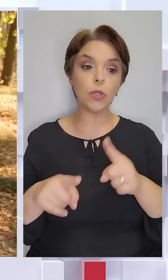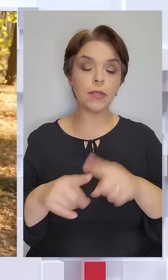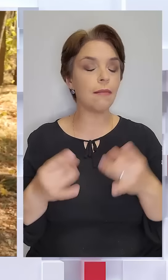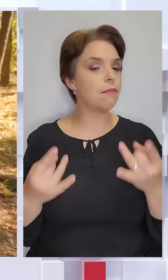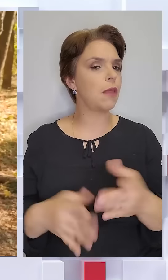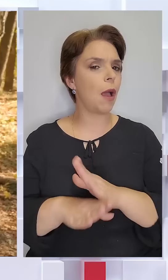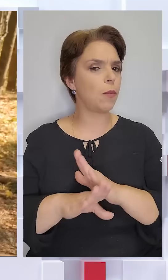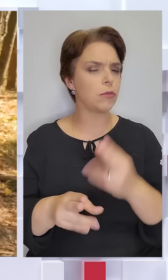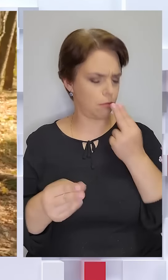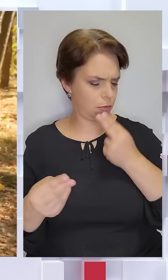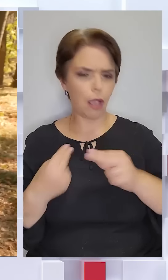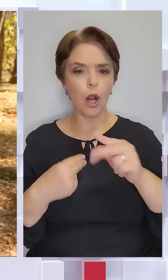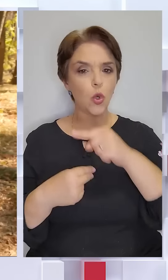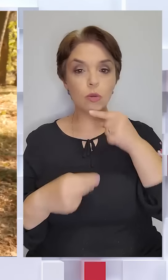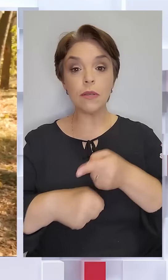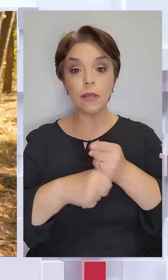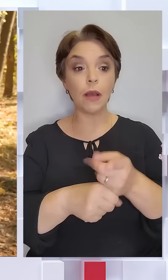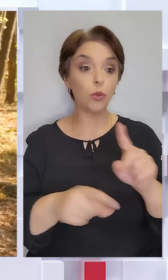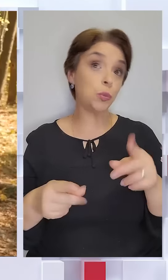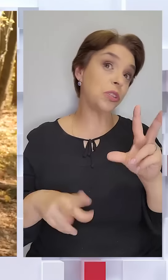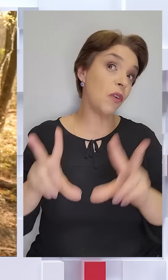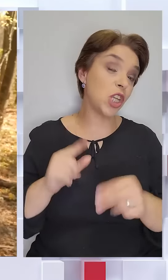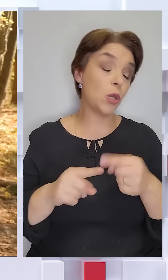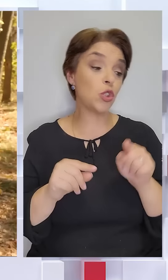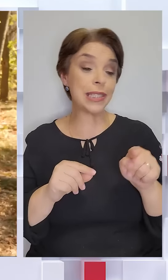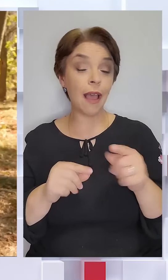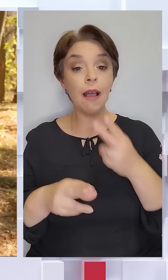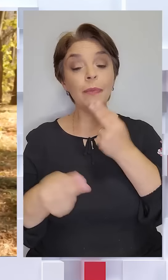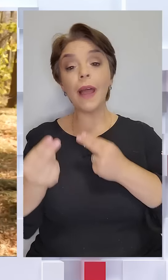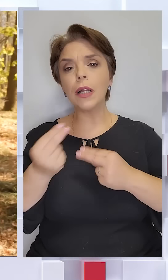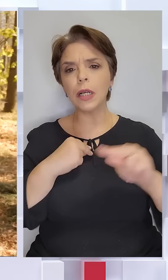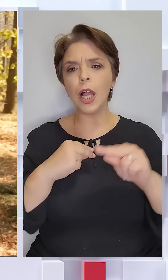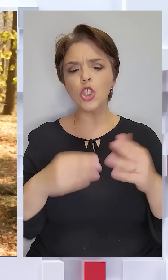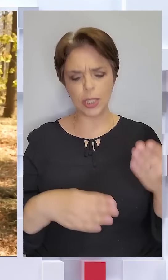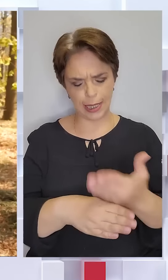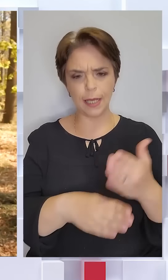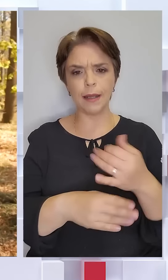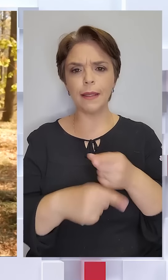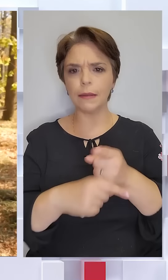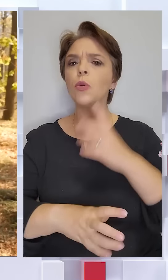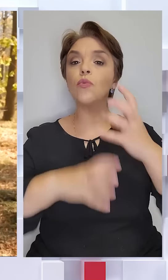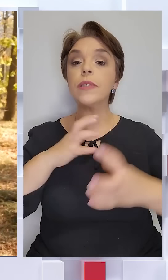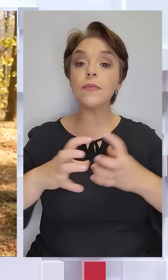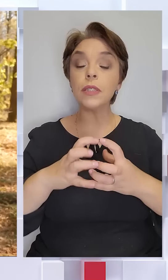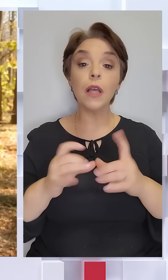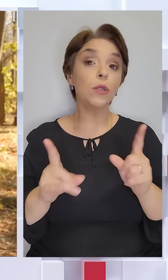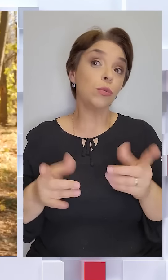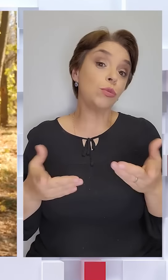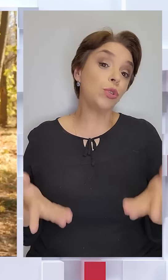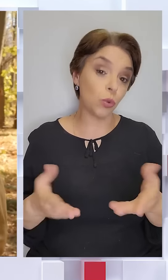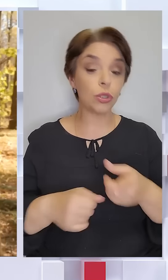не просто найкращий російський танк. Вони чомусь вважають, що це найкращий серійний танк у світі. Що